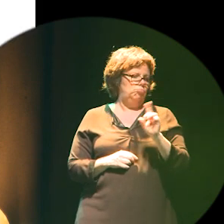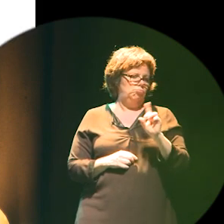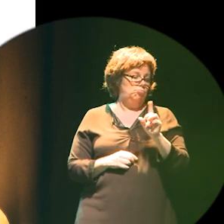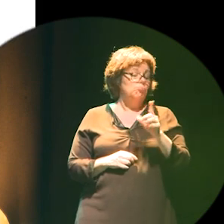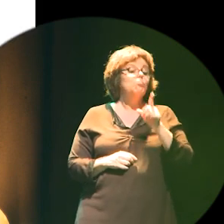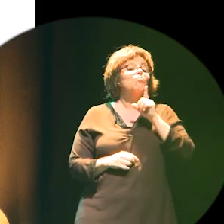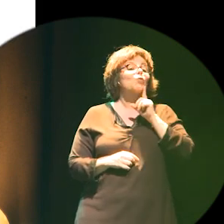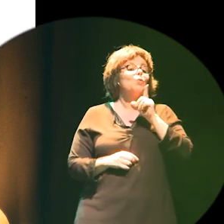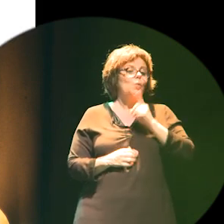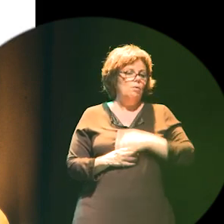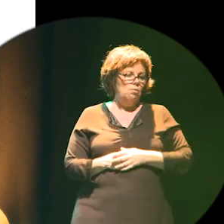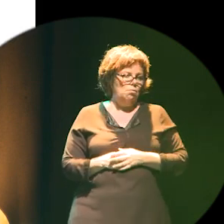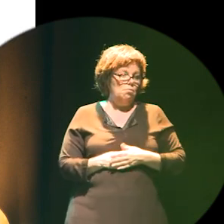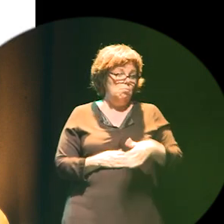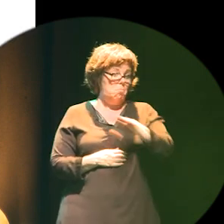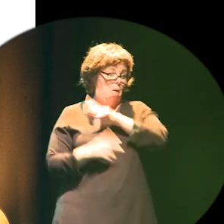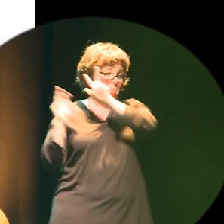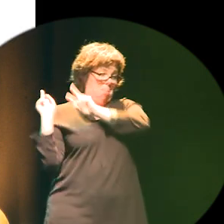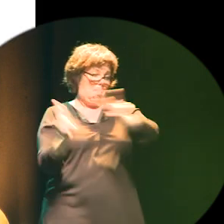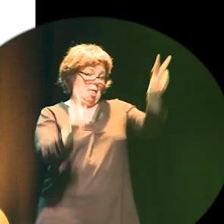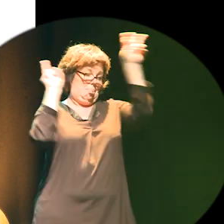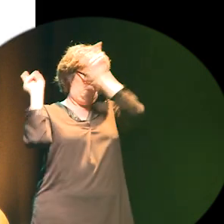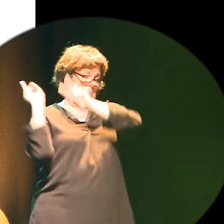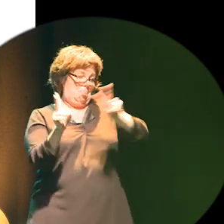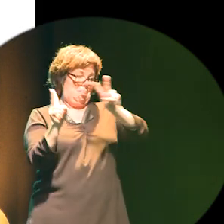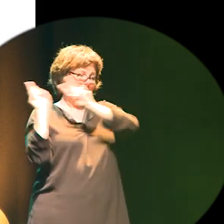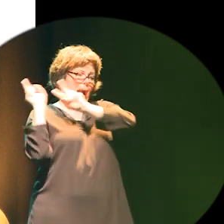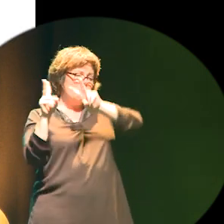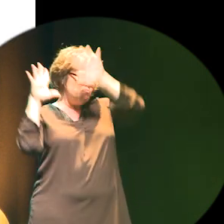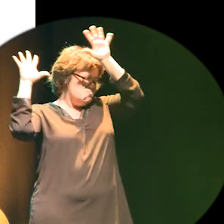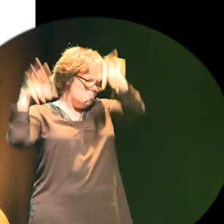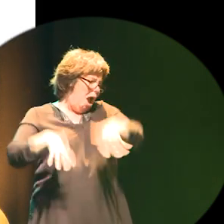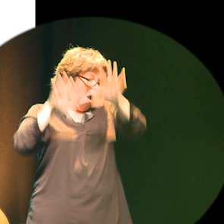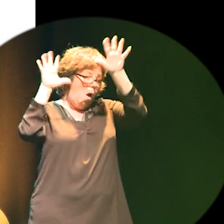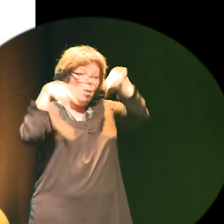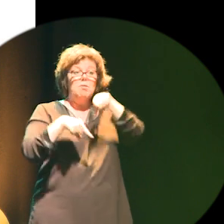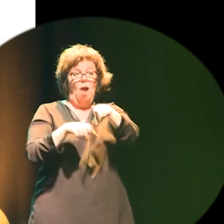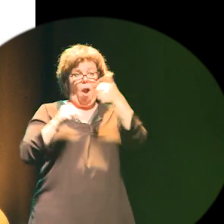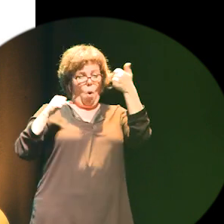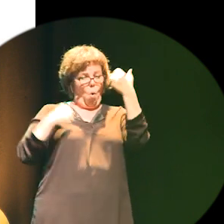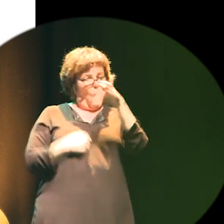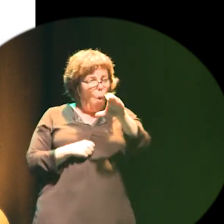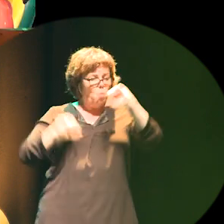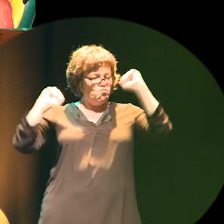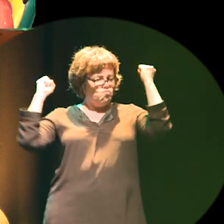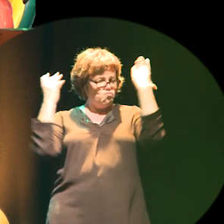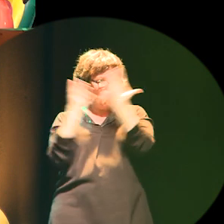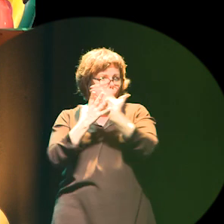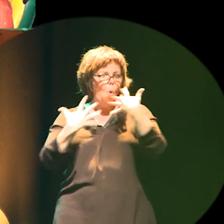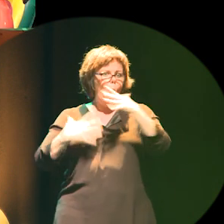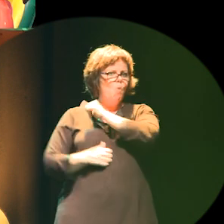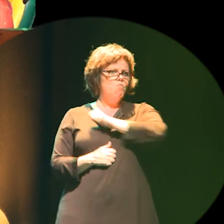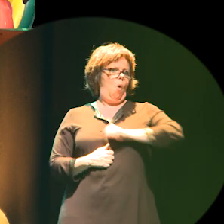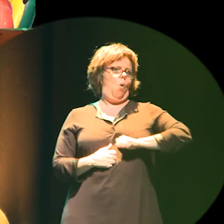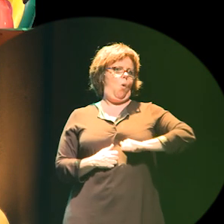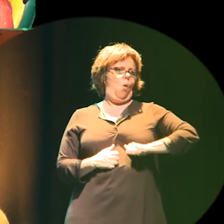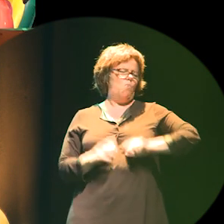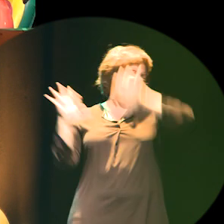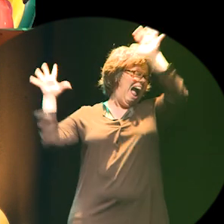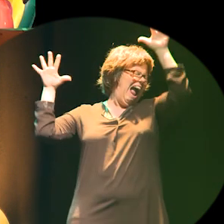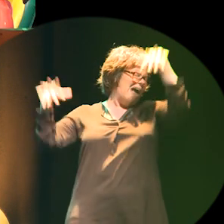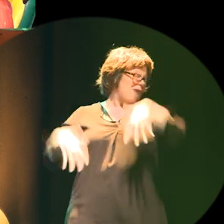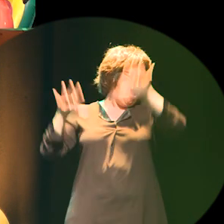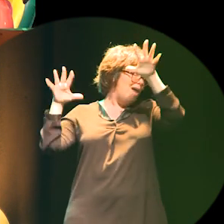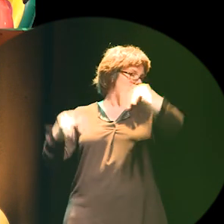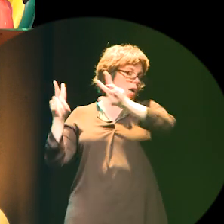Principalement à cause des tempêtes. Ce sont des événements impulsionnels, soudains, brutaux, intenses. Pareil, hein, je